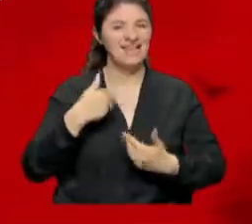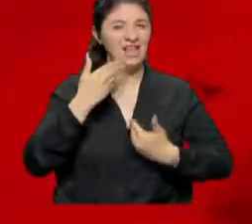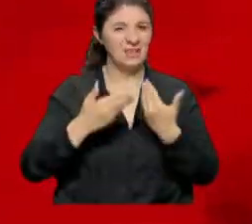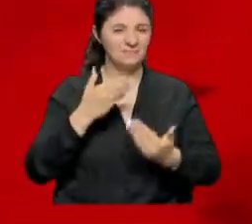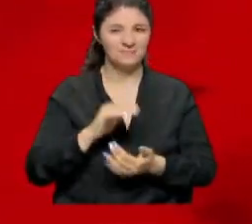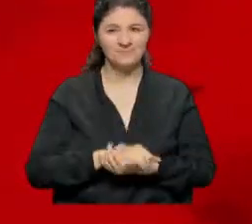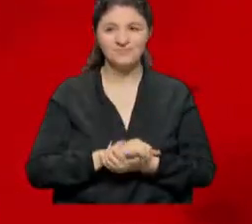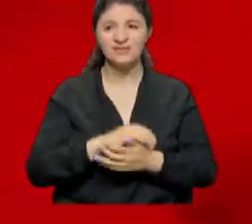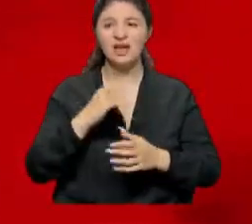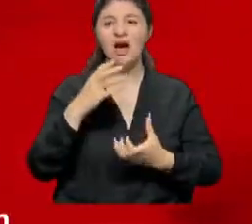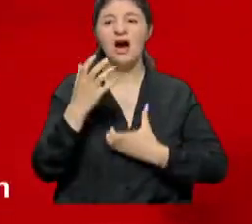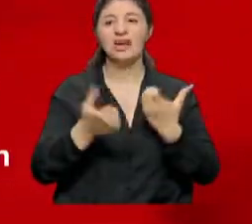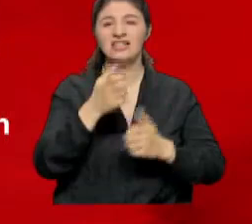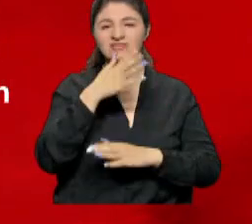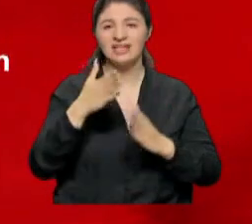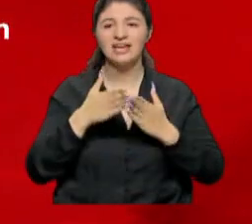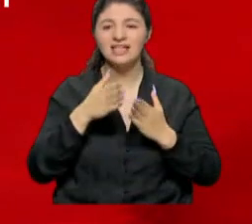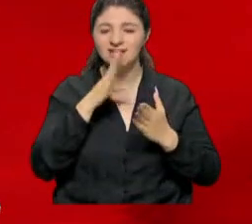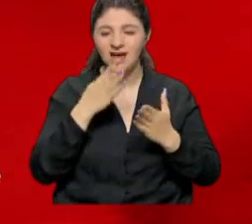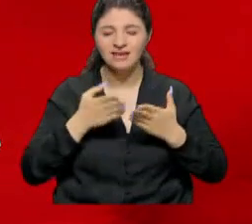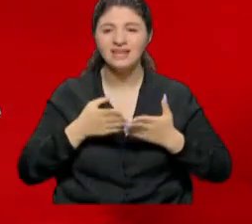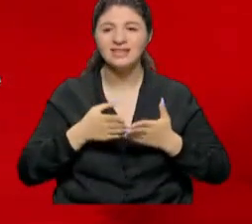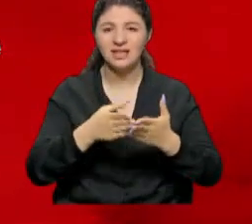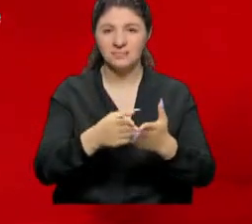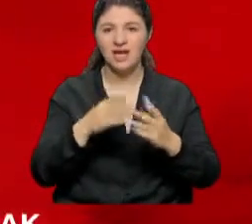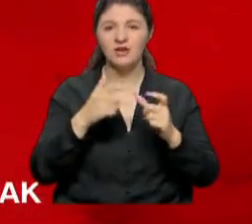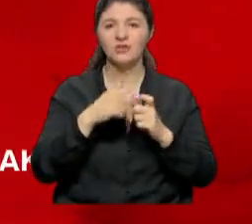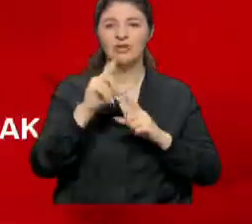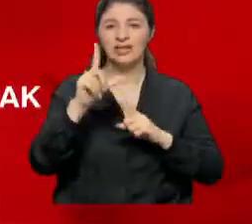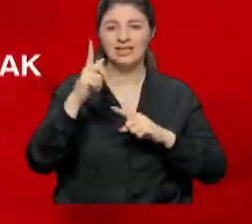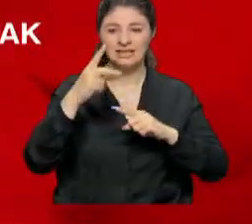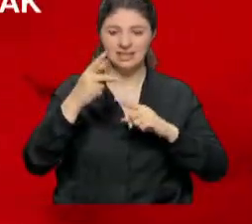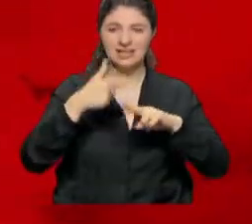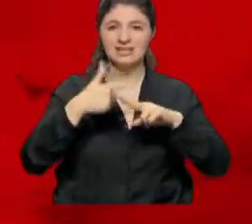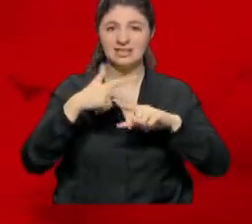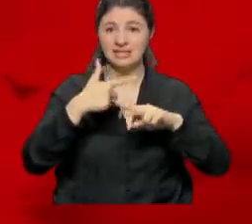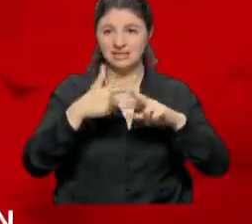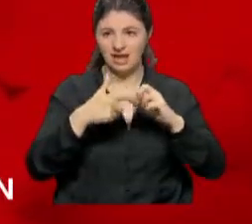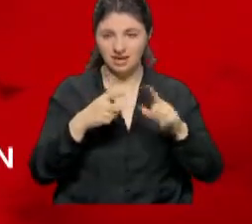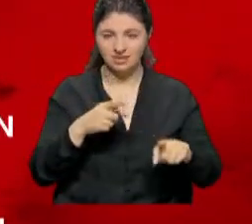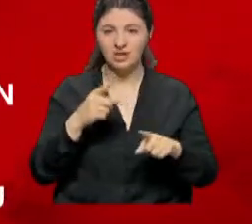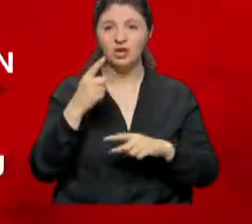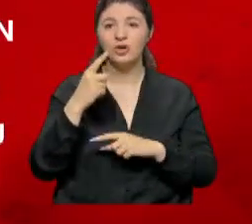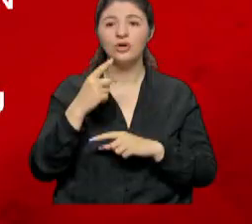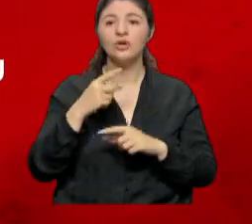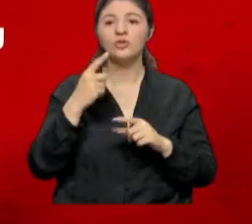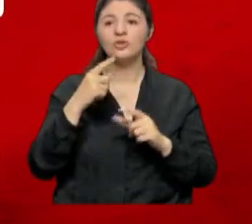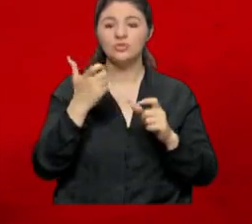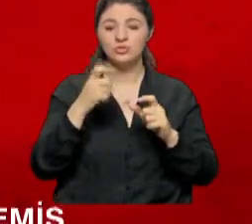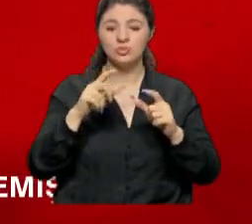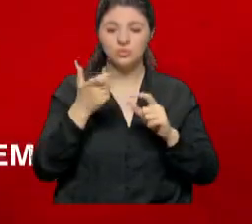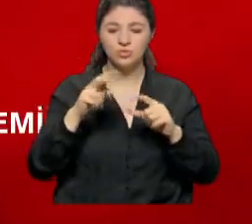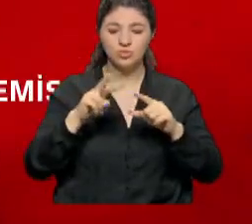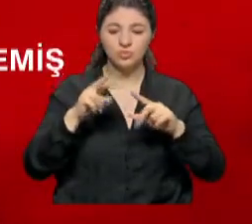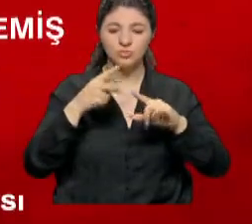sanırım ateşten denizde Kağıttan Gemiler Gülizar Gül ol bolca Cumhuriyet konun kitabı